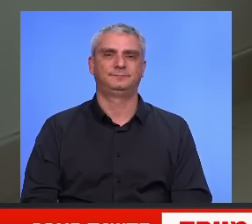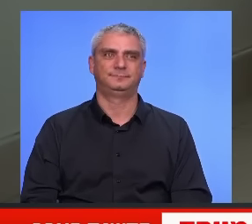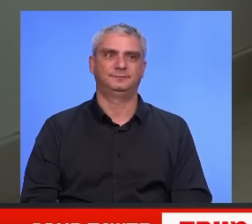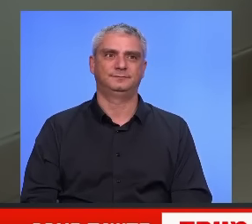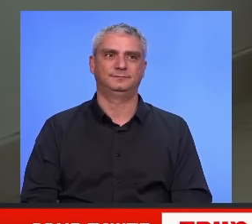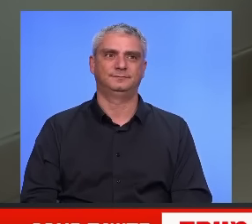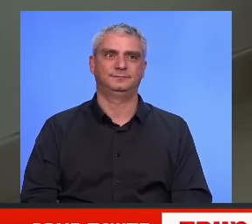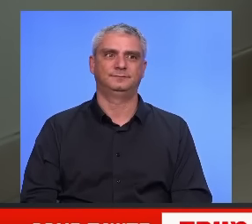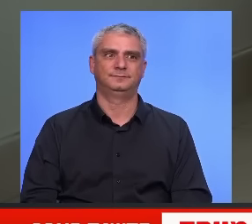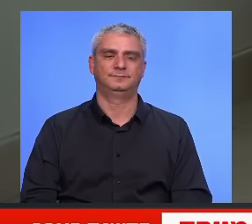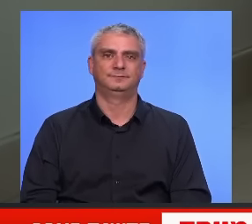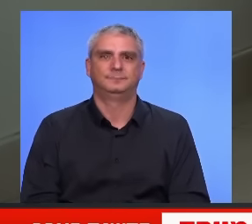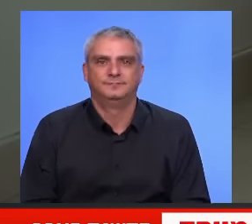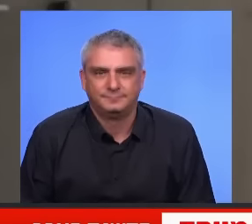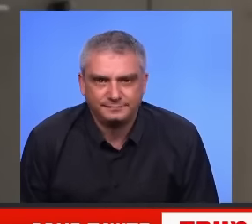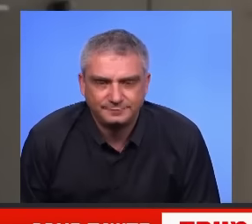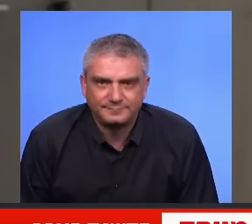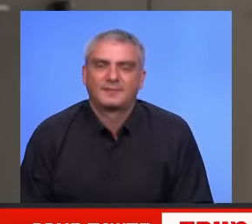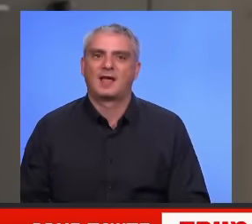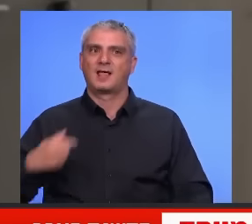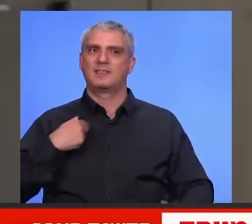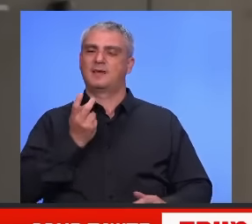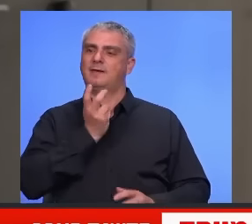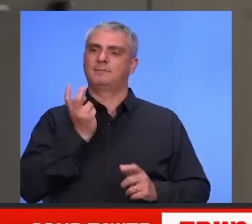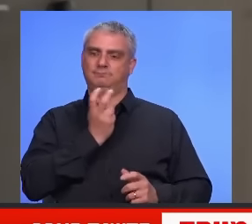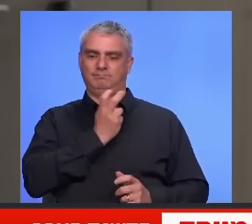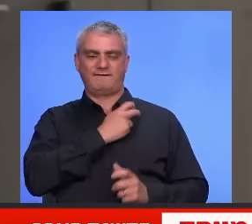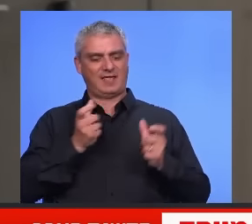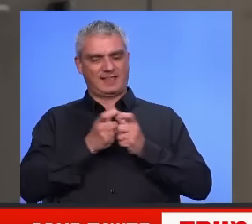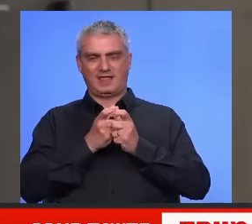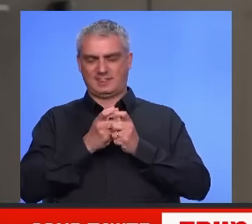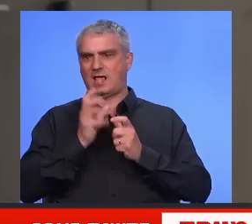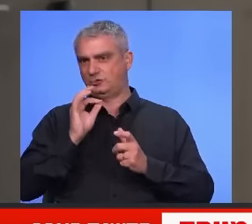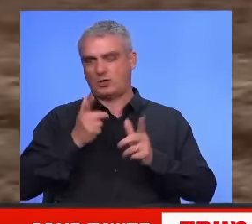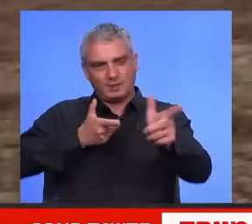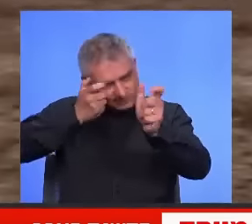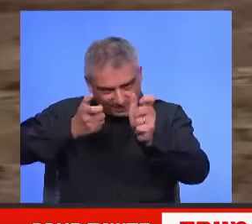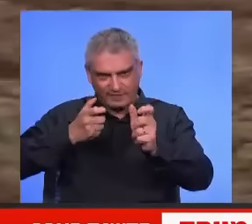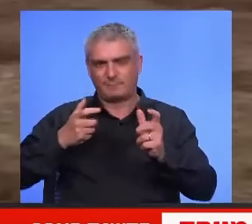אני מפקד כיתה במחלקת צלפים, גדוד 51 של גולני.